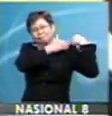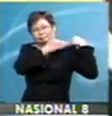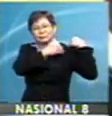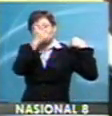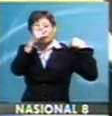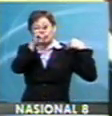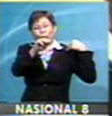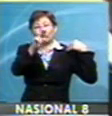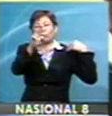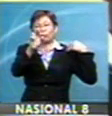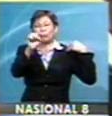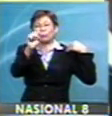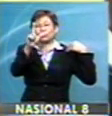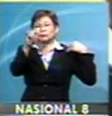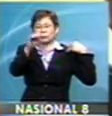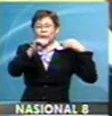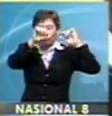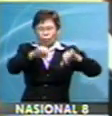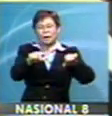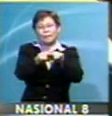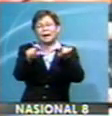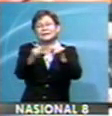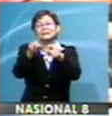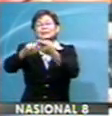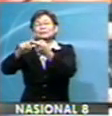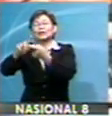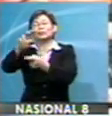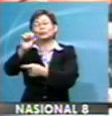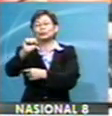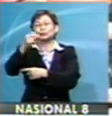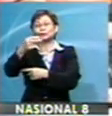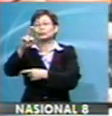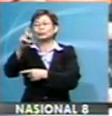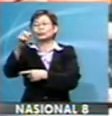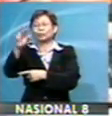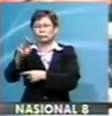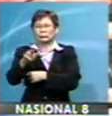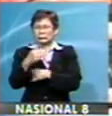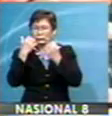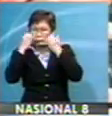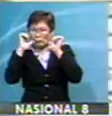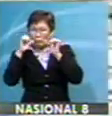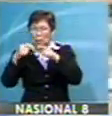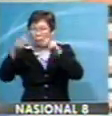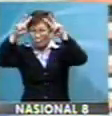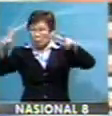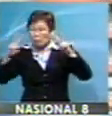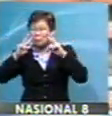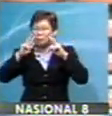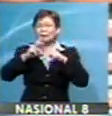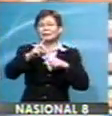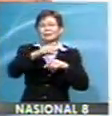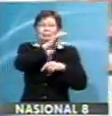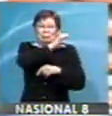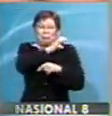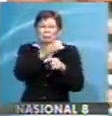sebab muslim boleh mainkan peranan sepertia syukur buat ditanya mengenai kemampuan lawan dolah menjelaskan kelebihan aksi